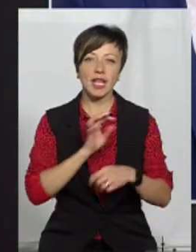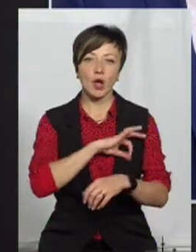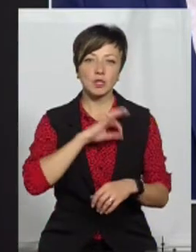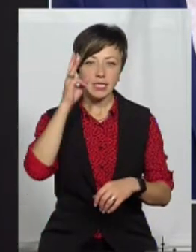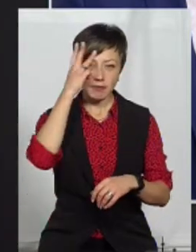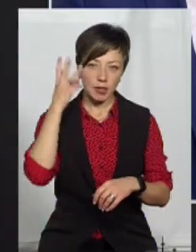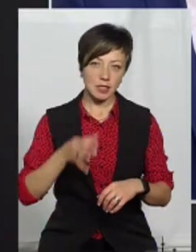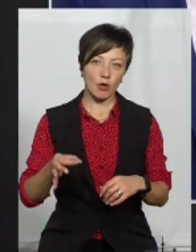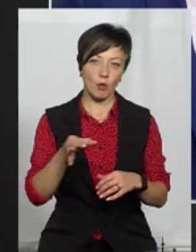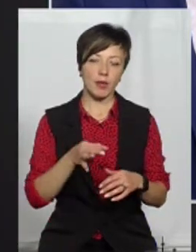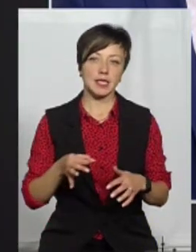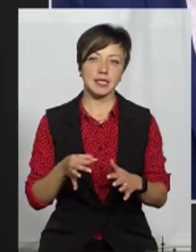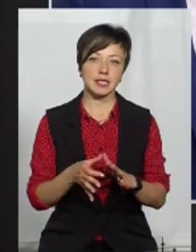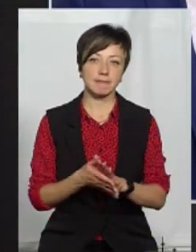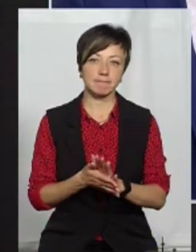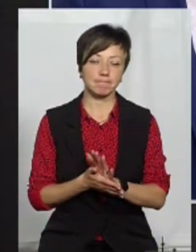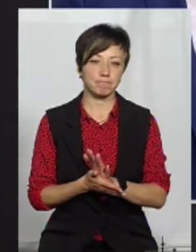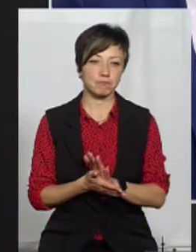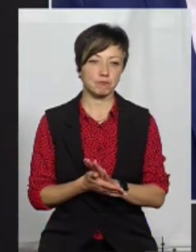області.